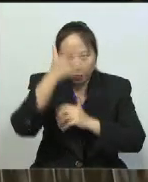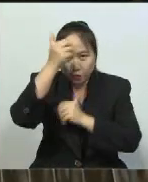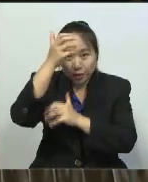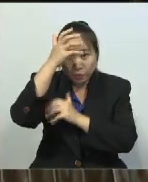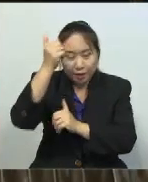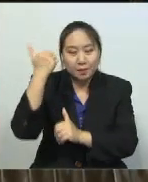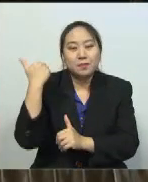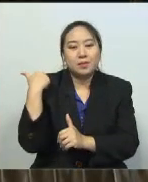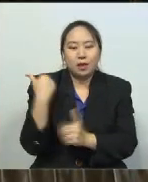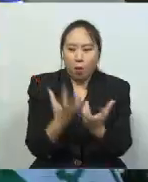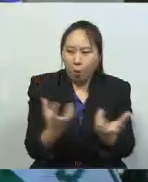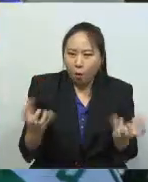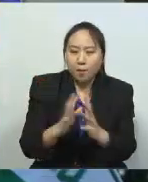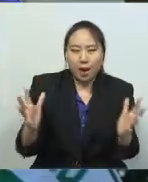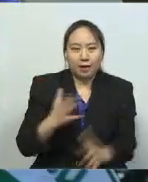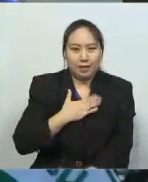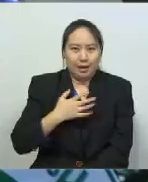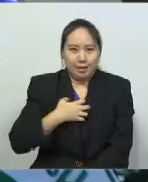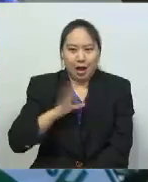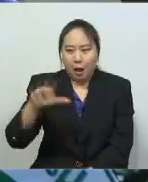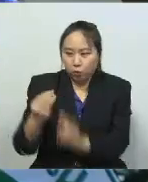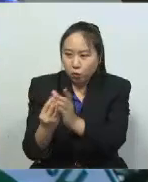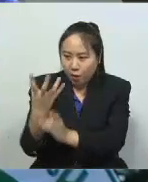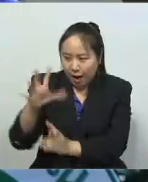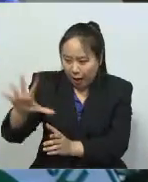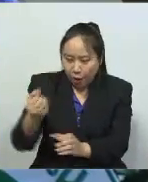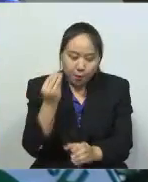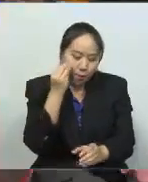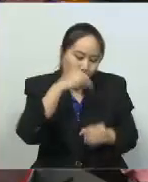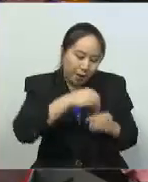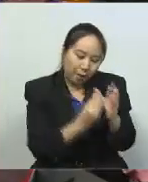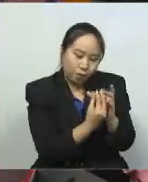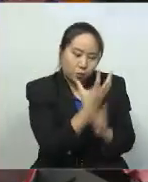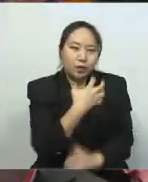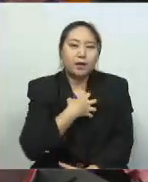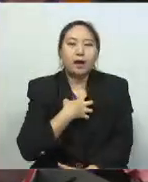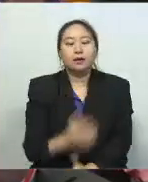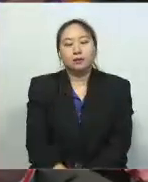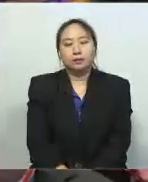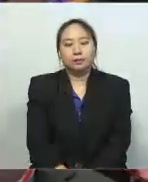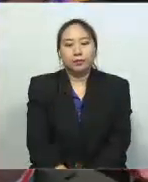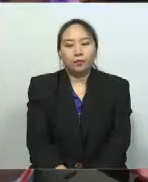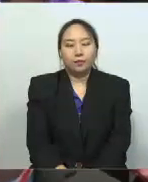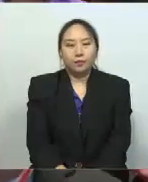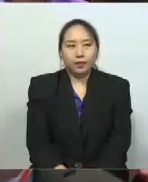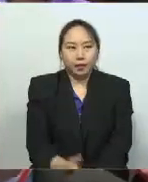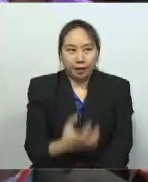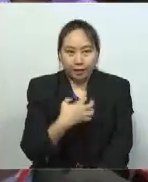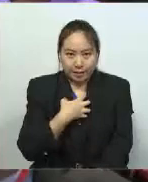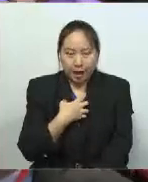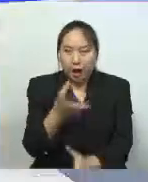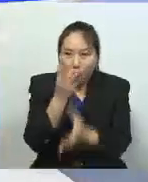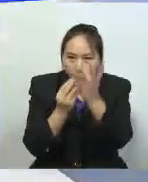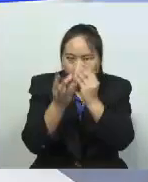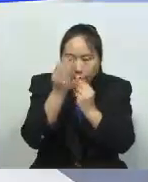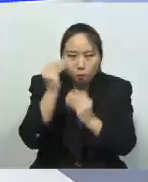ใจมาก เยอะมาก ดิฉันอยากไปเอาต้นสมุนไพรมาปลูกนะ มีสมุนไพรมาให้ปลูกนะครับ ไม่ปลูกแล้วก็อยากไปอบร